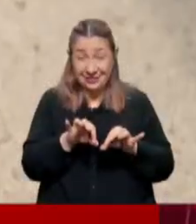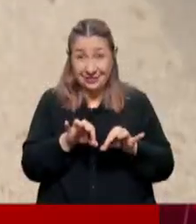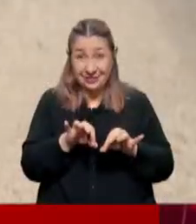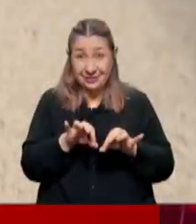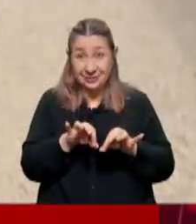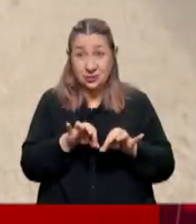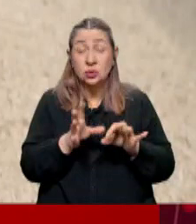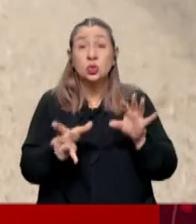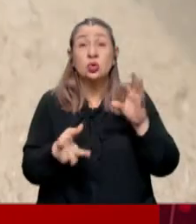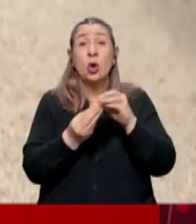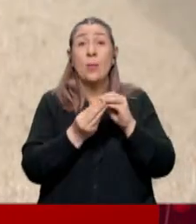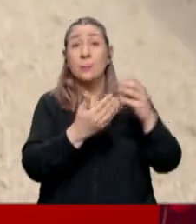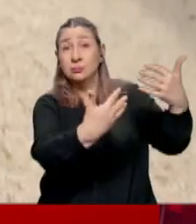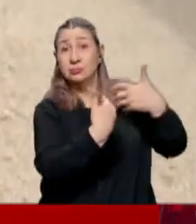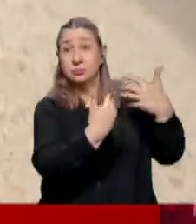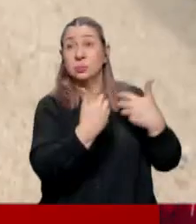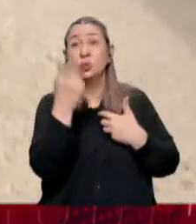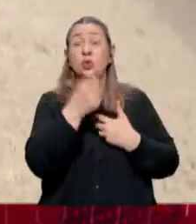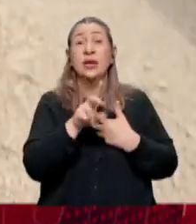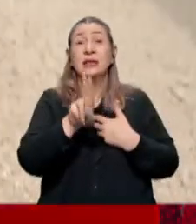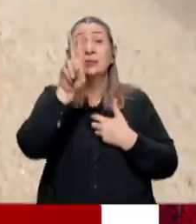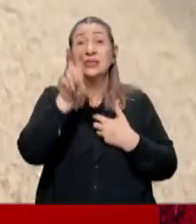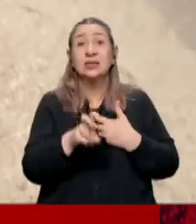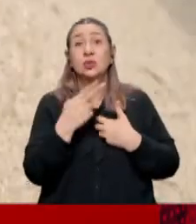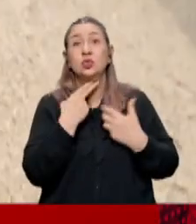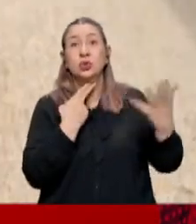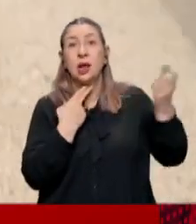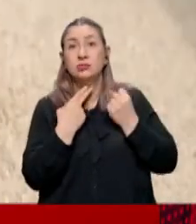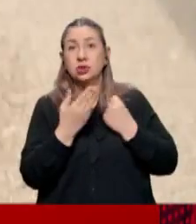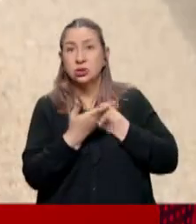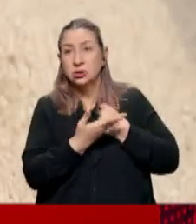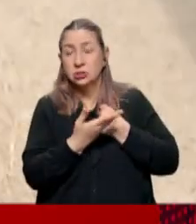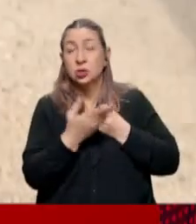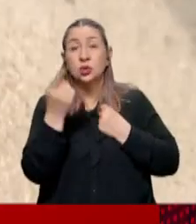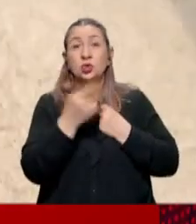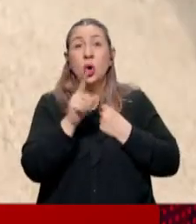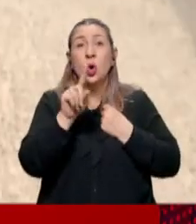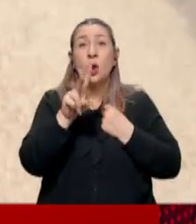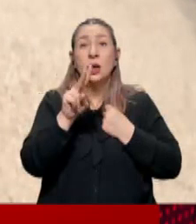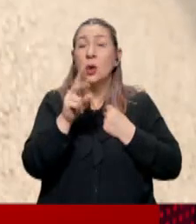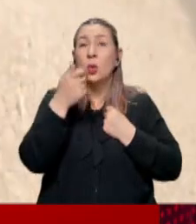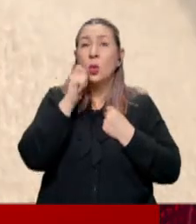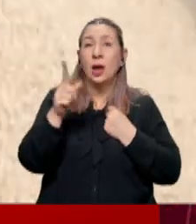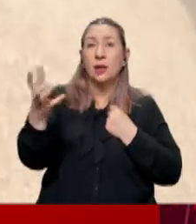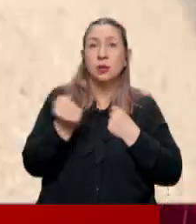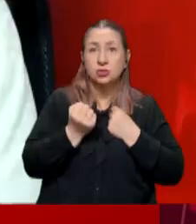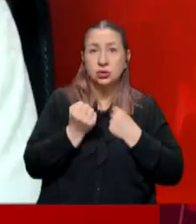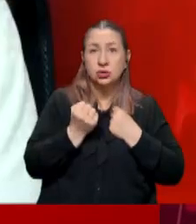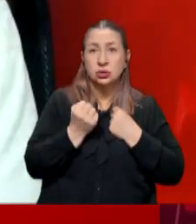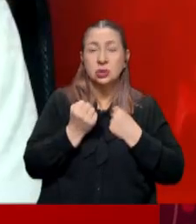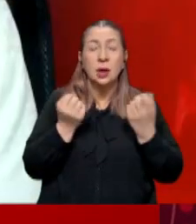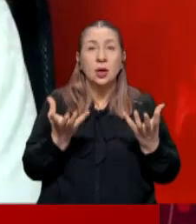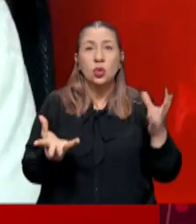2021 yılında toplam ithalatının %78'ini Rusya'dan yaptı. %12'sini de Ukrayna'dan